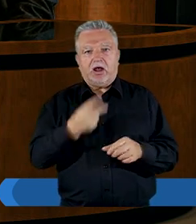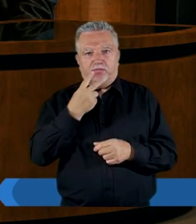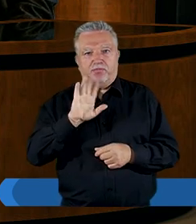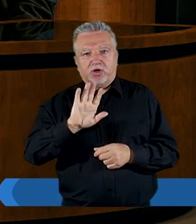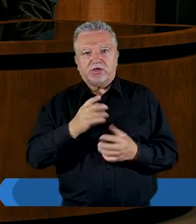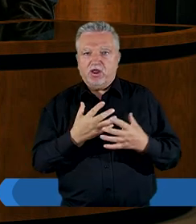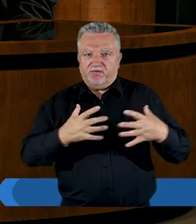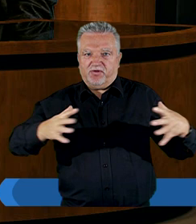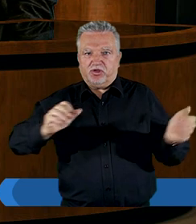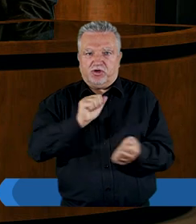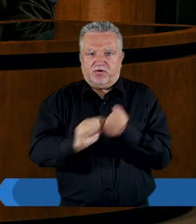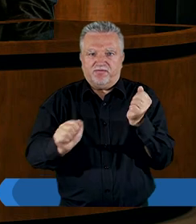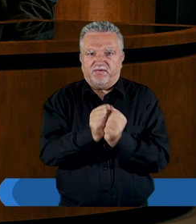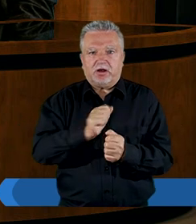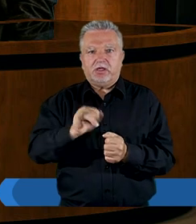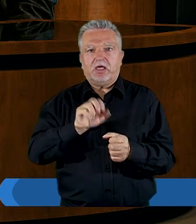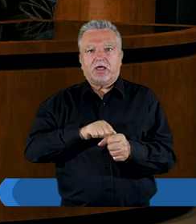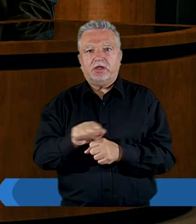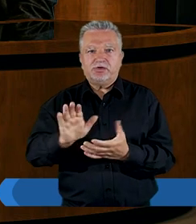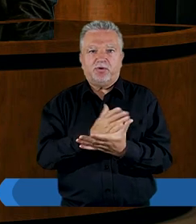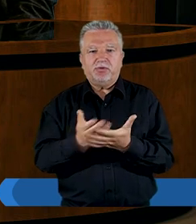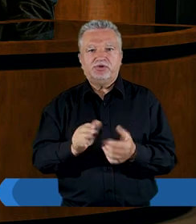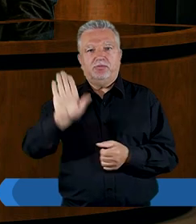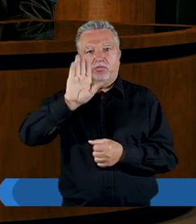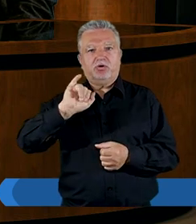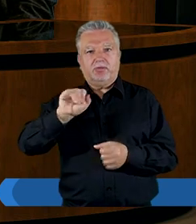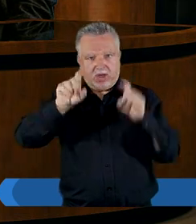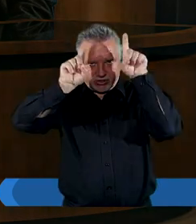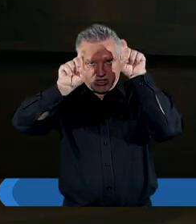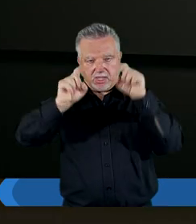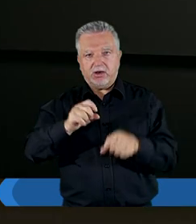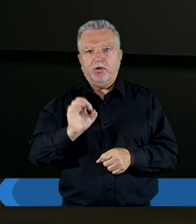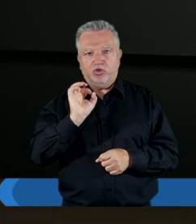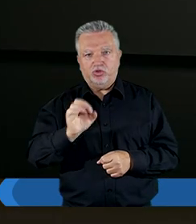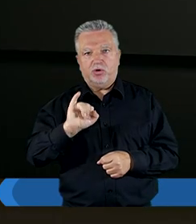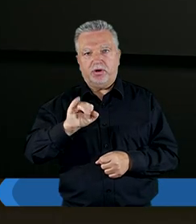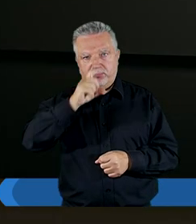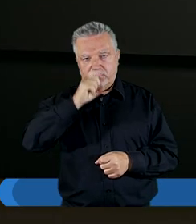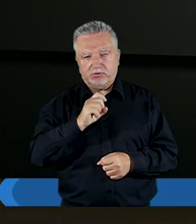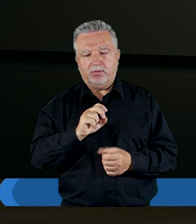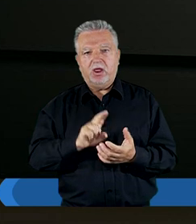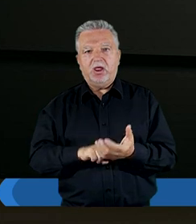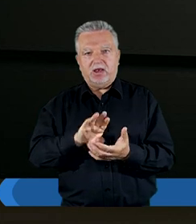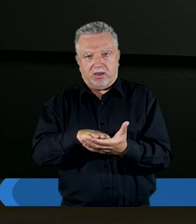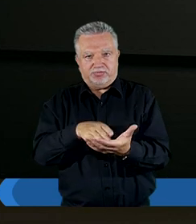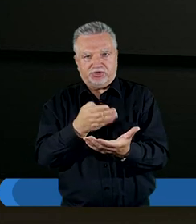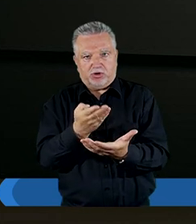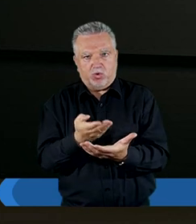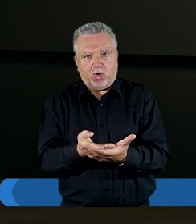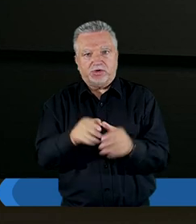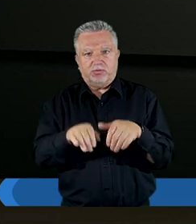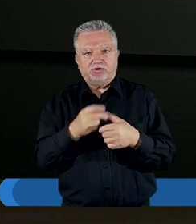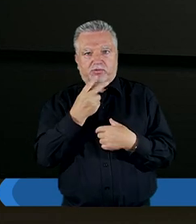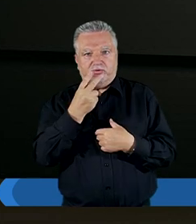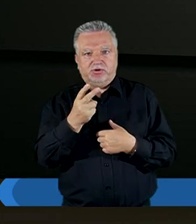jest między dobrym a złem, między Bogiem a szatanem. Na przykładzie możemy to widzieć